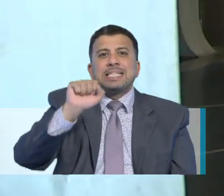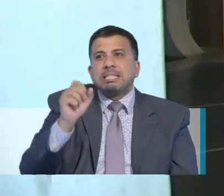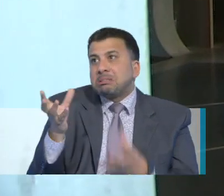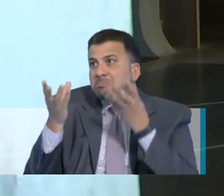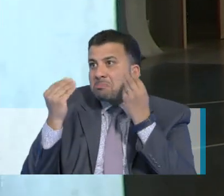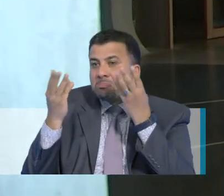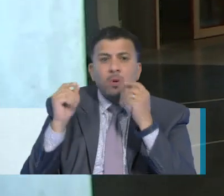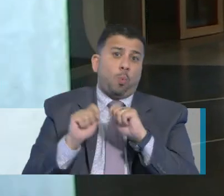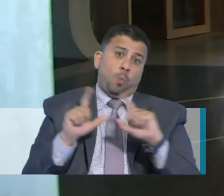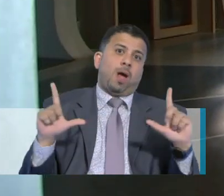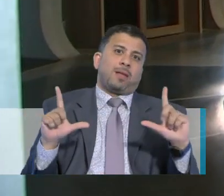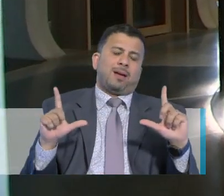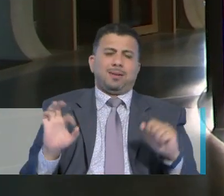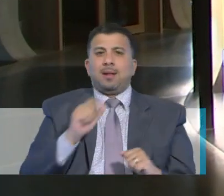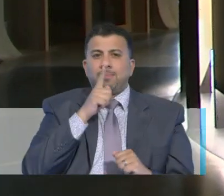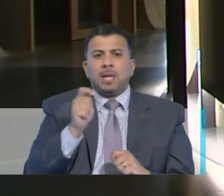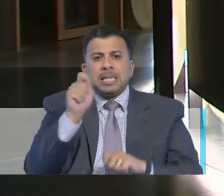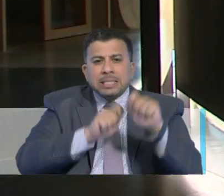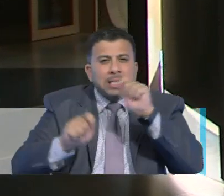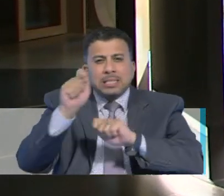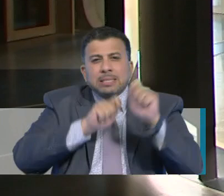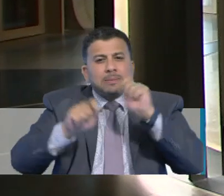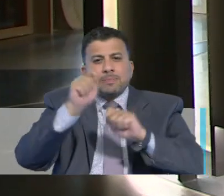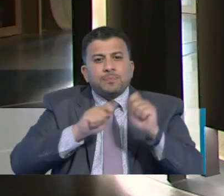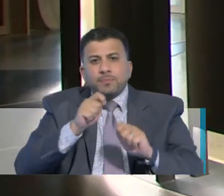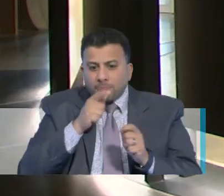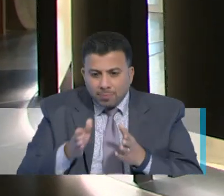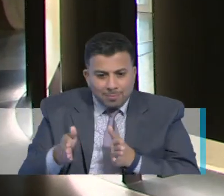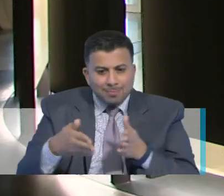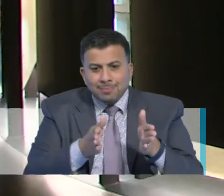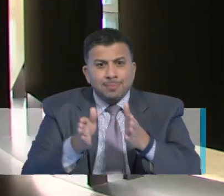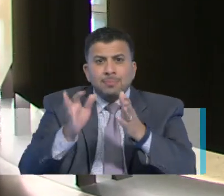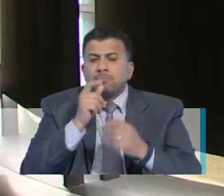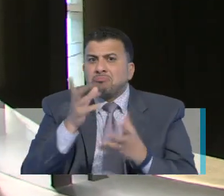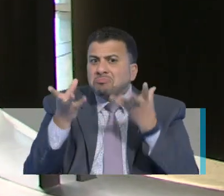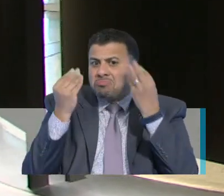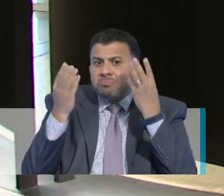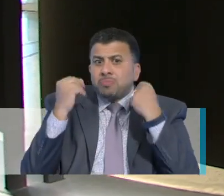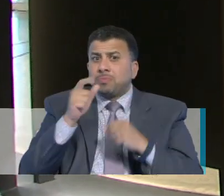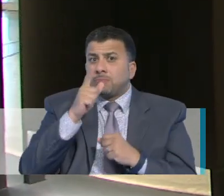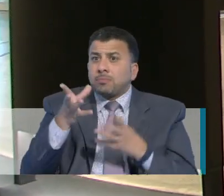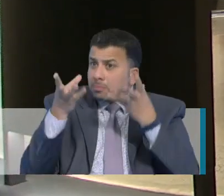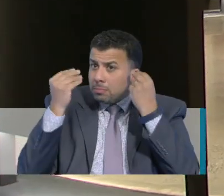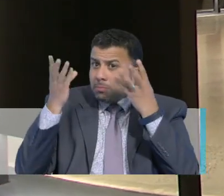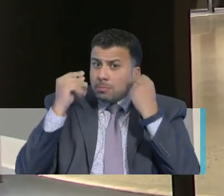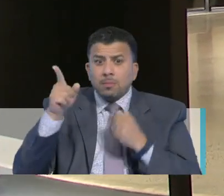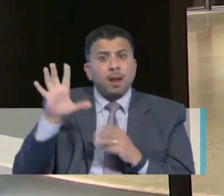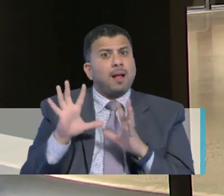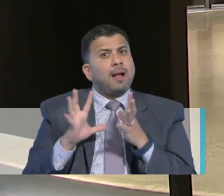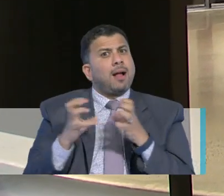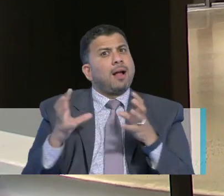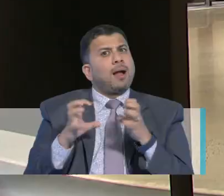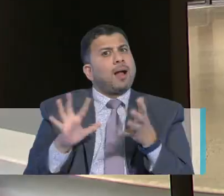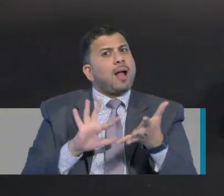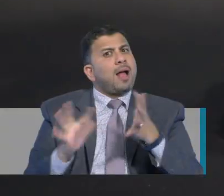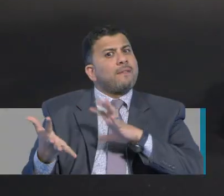وتتميز الحديقة الجيولوجية بتصاميم فريدة في مساراتها، يمكن من خلالها التعرف على كيفية تكون